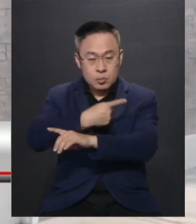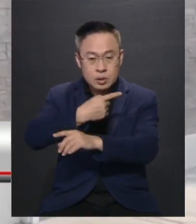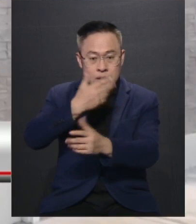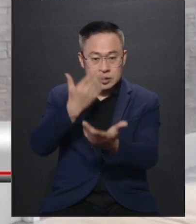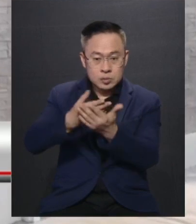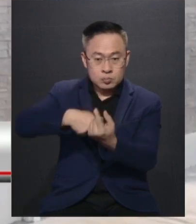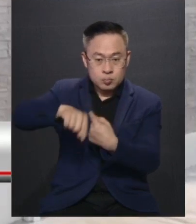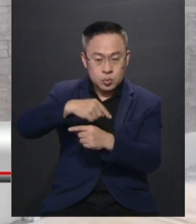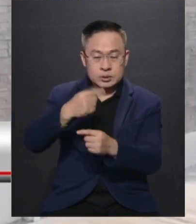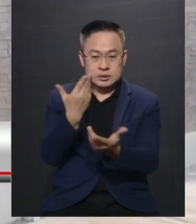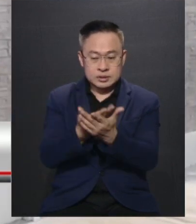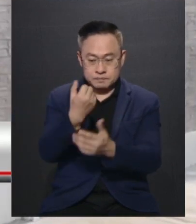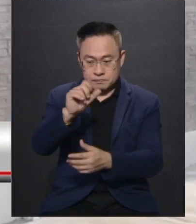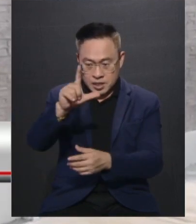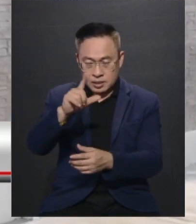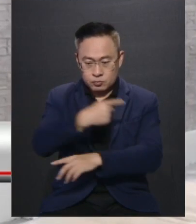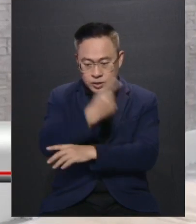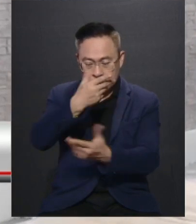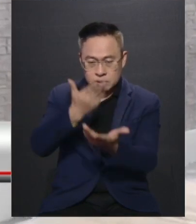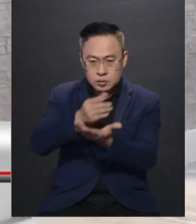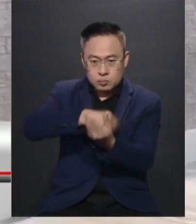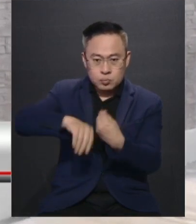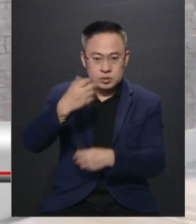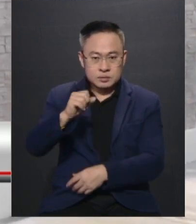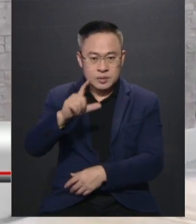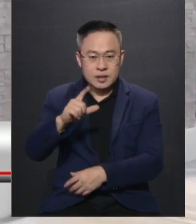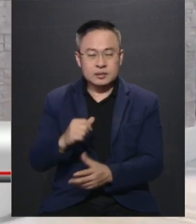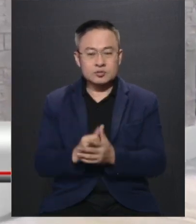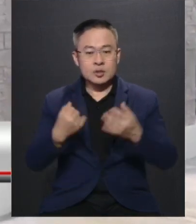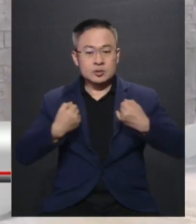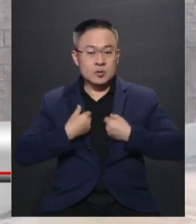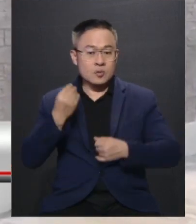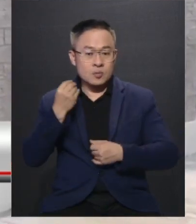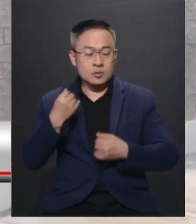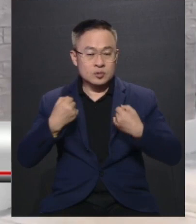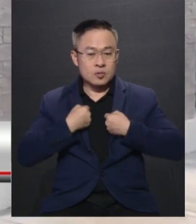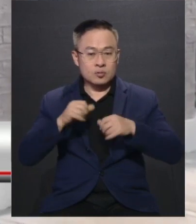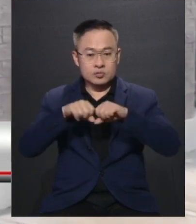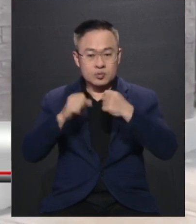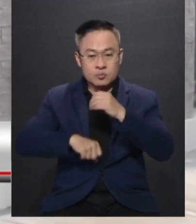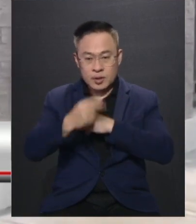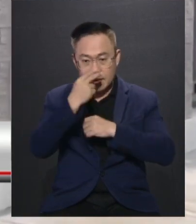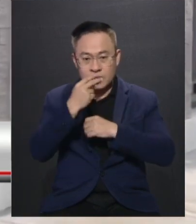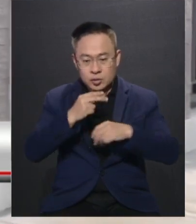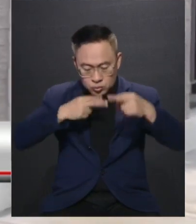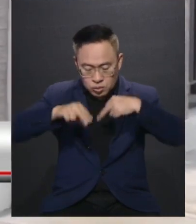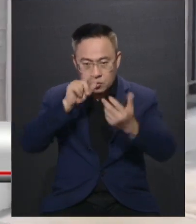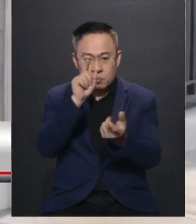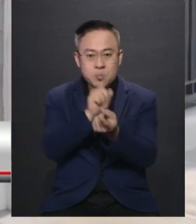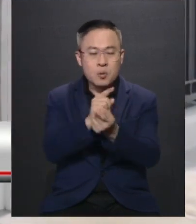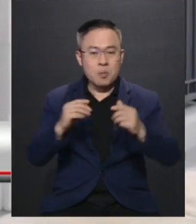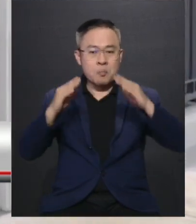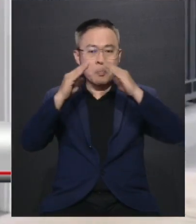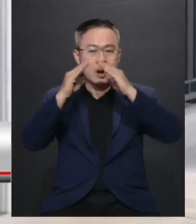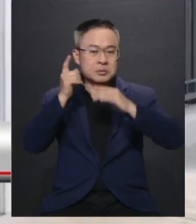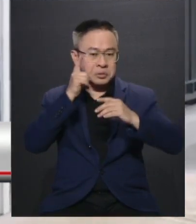ถยนต์ยุโรปหลายคันรวมมูลค่ากว่า60ล้านบาทนะครับจึงได้จัดทำบันทึกตรวจสอบไว้